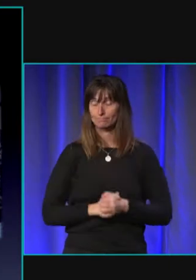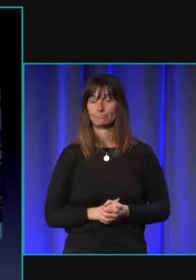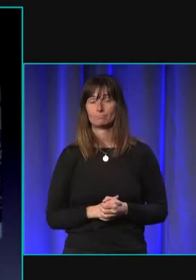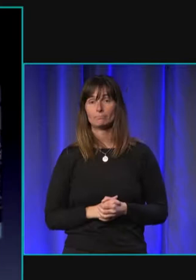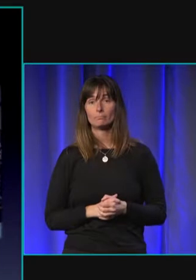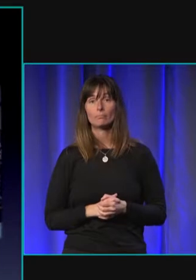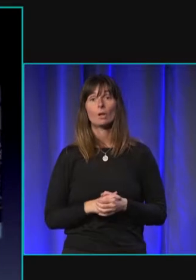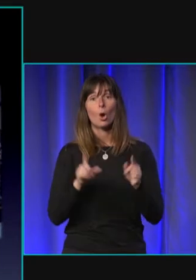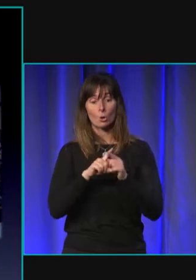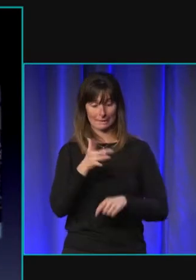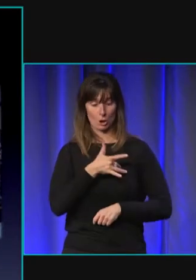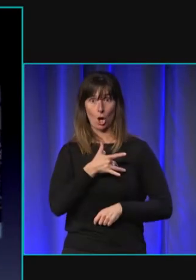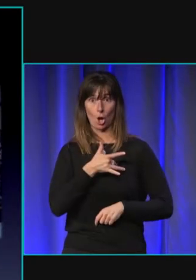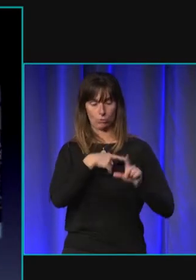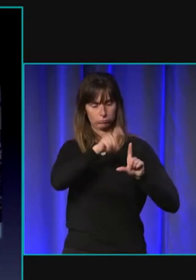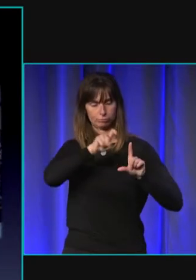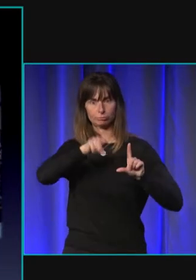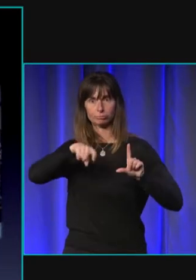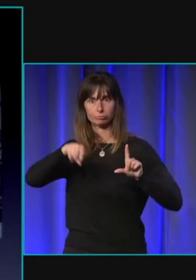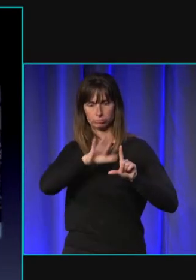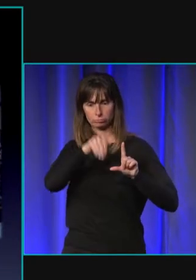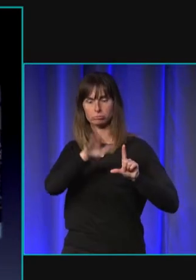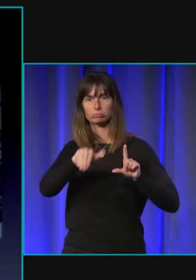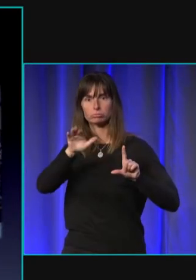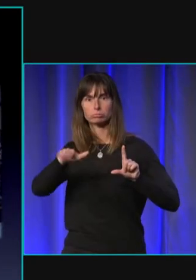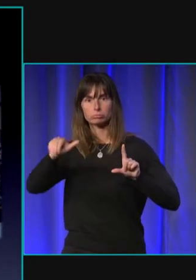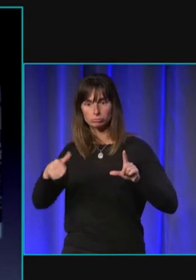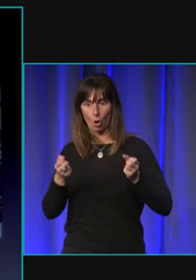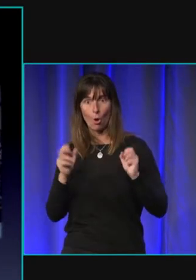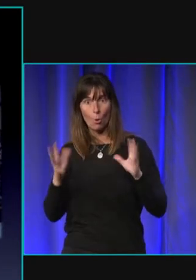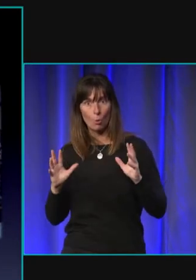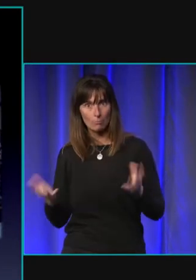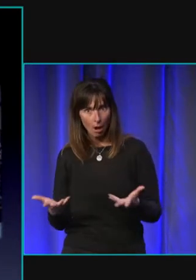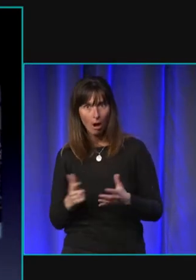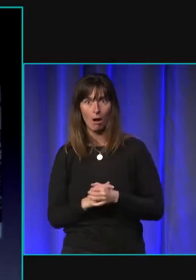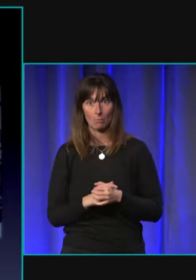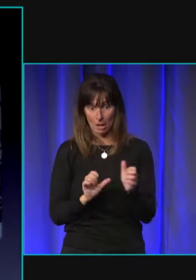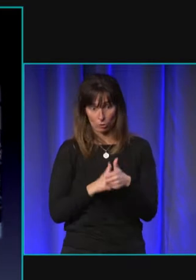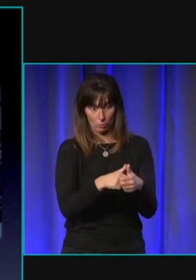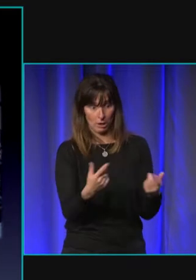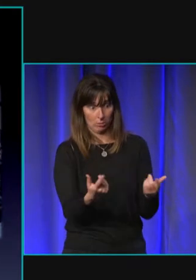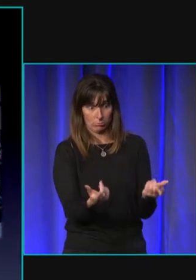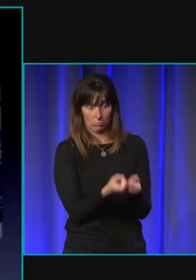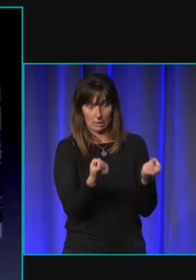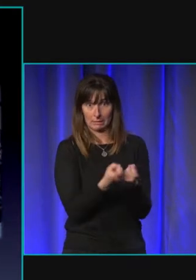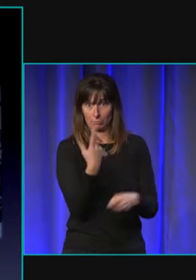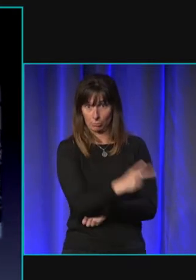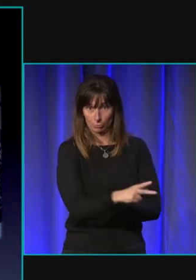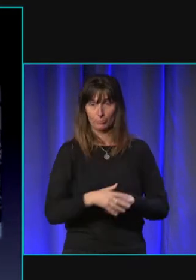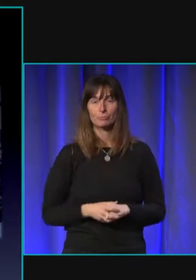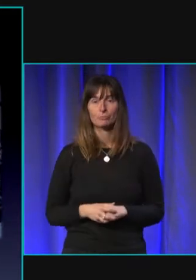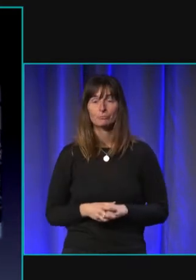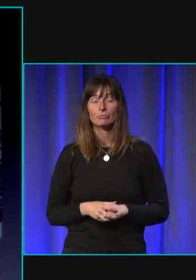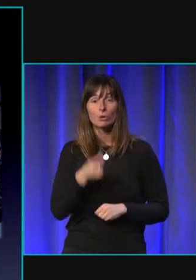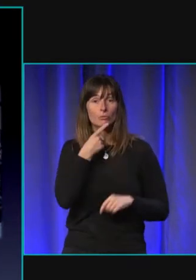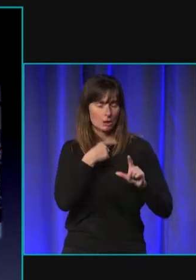On fait un ECG aussi, on regarde un petit peu quel est le comportement cardiaque au cours des efforts. Donc on a